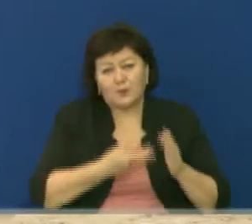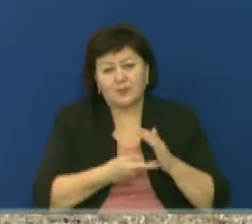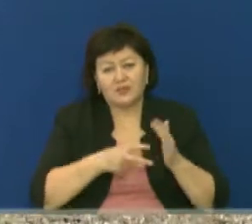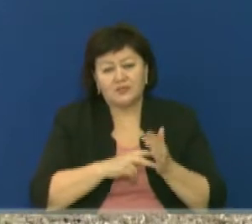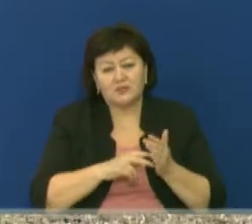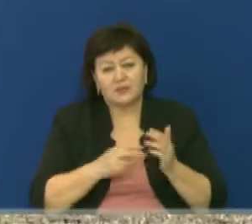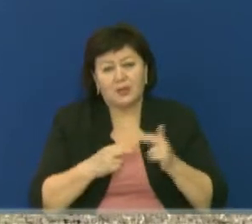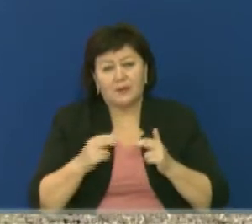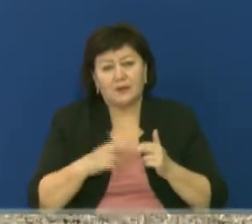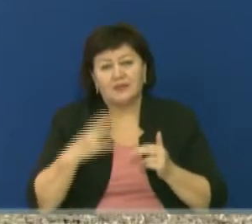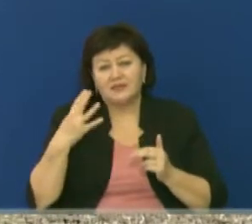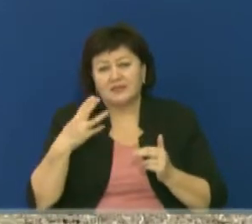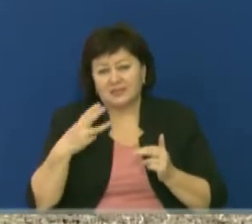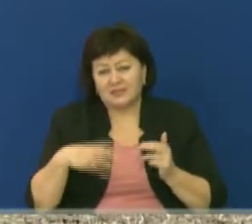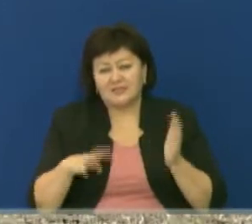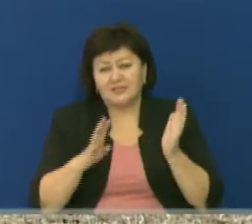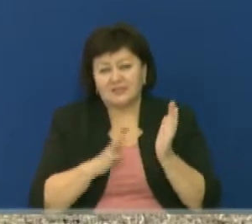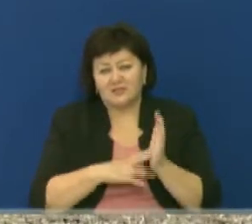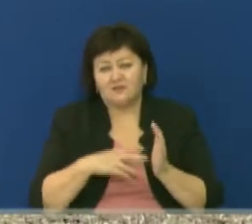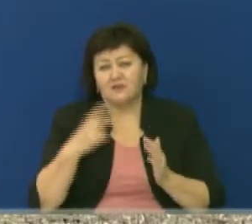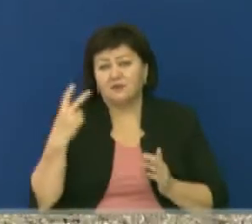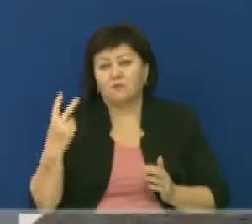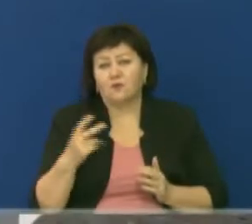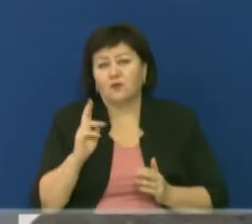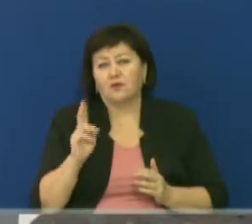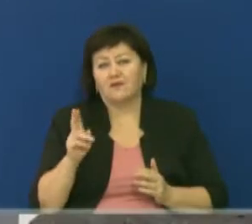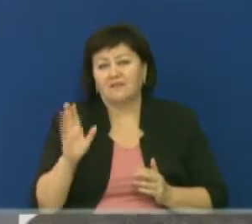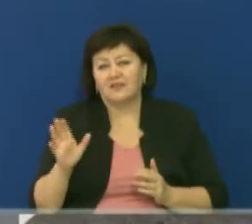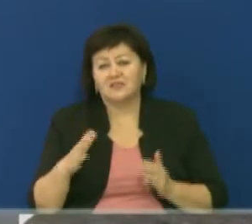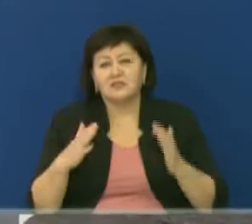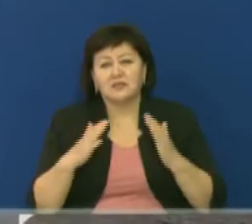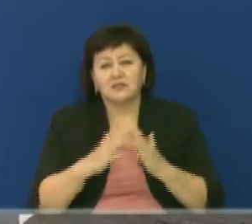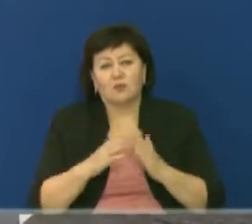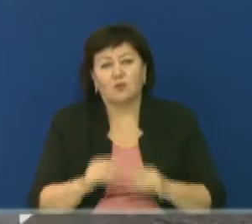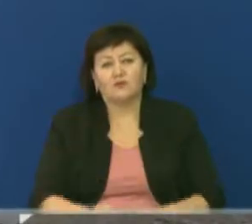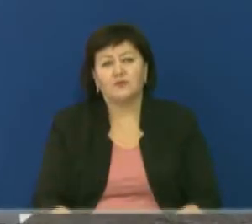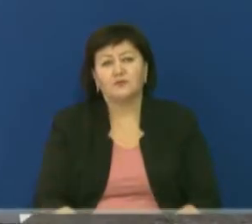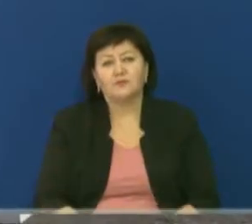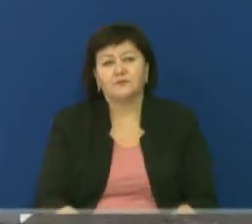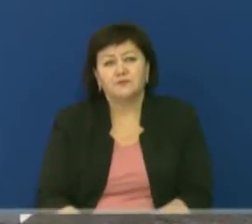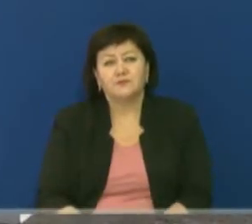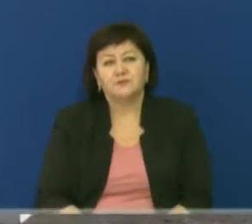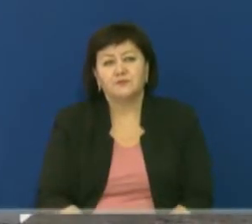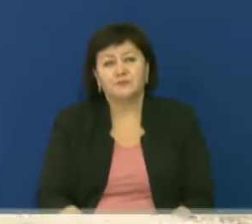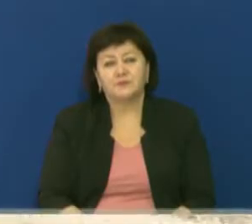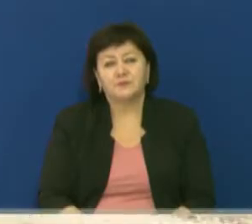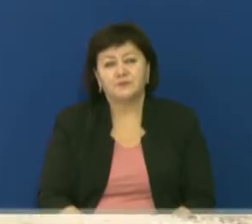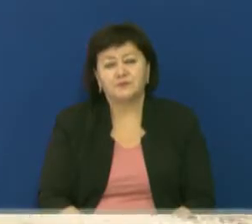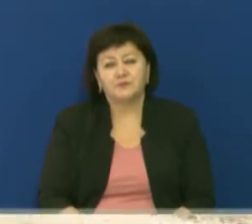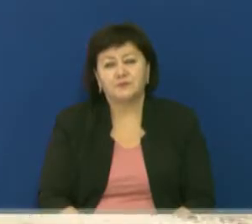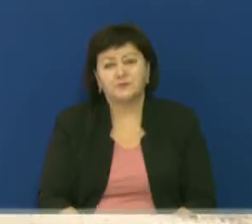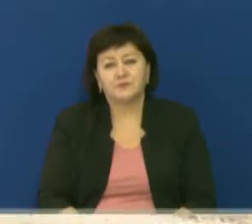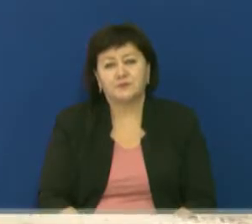планируется построить 39 двухквартирных домов. Самат Сикенов, Бердыбек Карымбай, Эльмира Журсумбек, КЗ Айдос